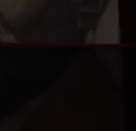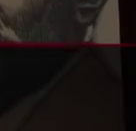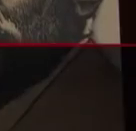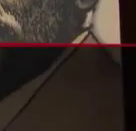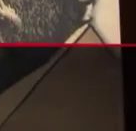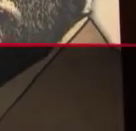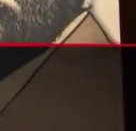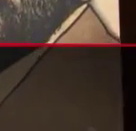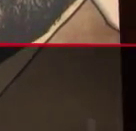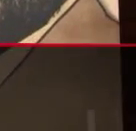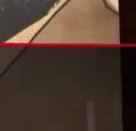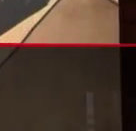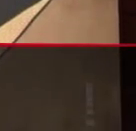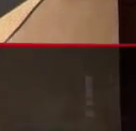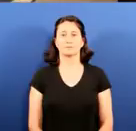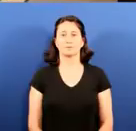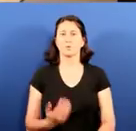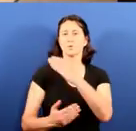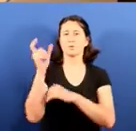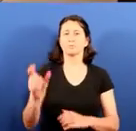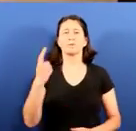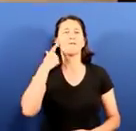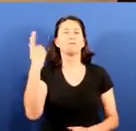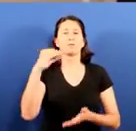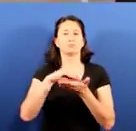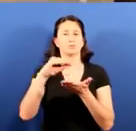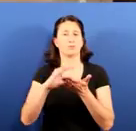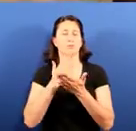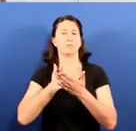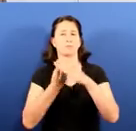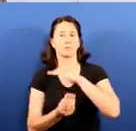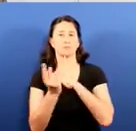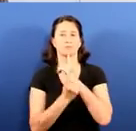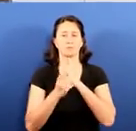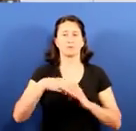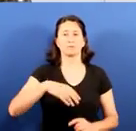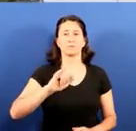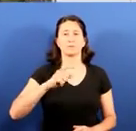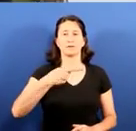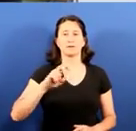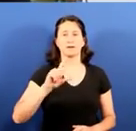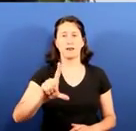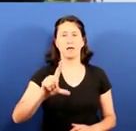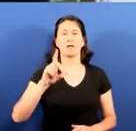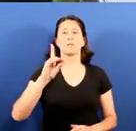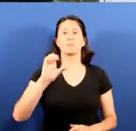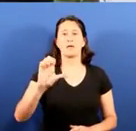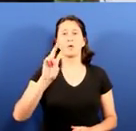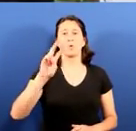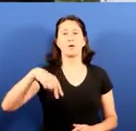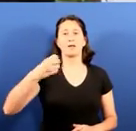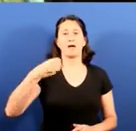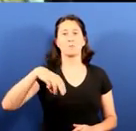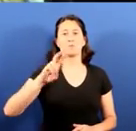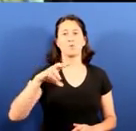Idazle eta pentsalari bilbotarraren heriotzaren 75. urteurrena betetzen denean, bere marrazki osaturiko erakusketa jarri dute